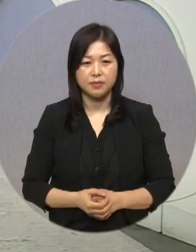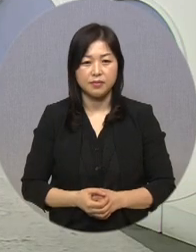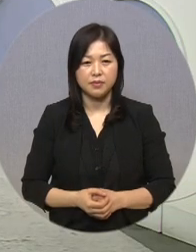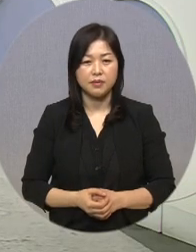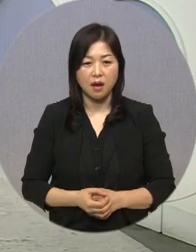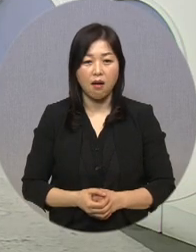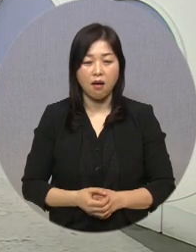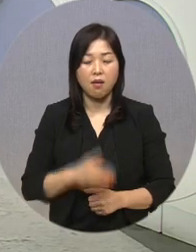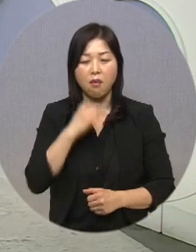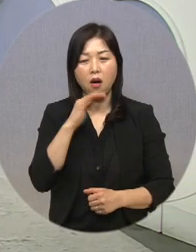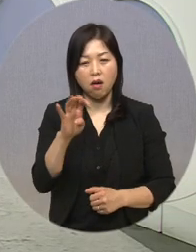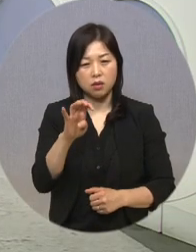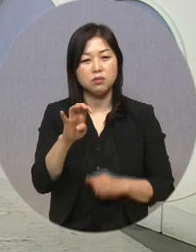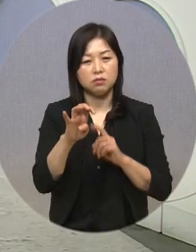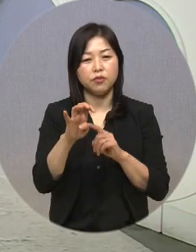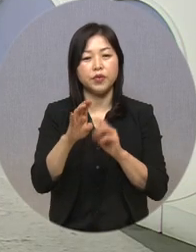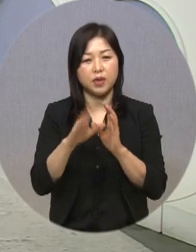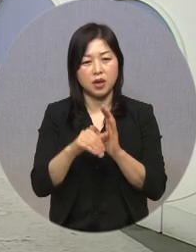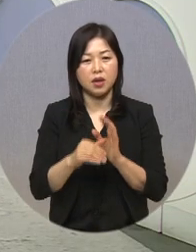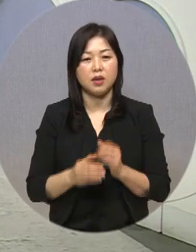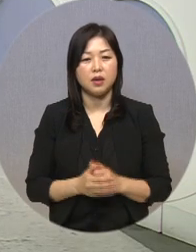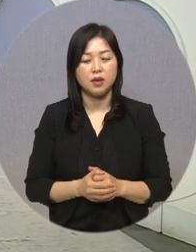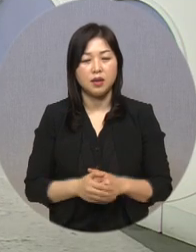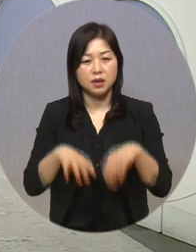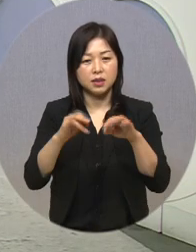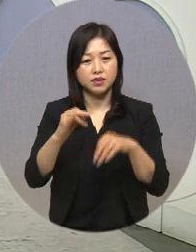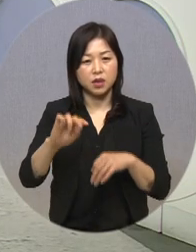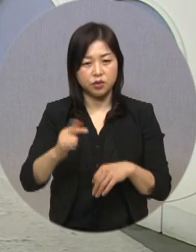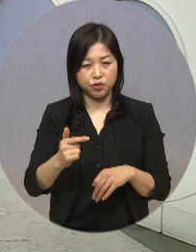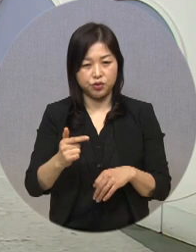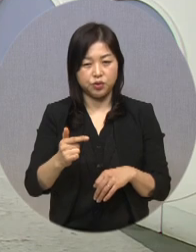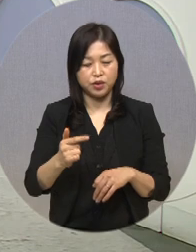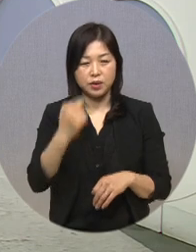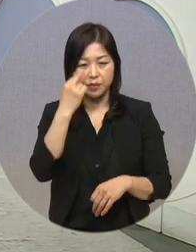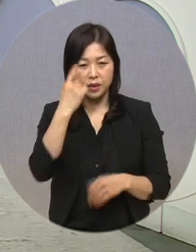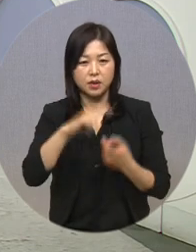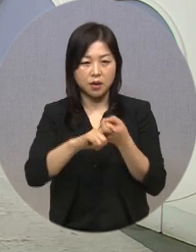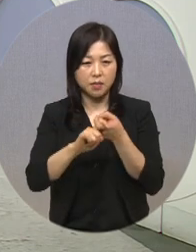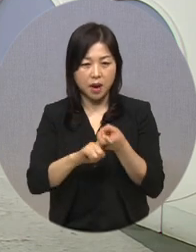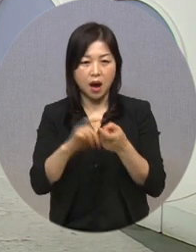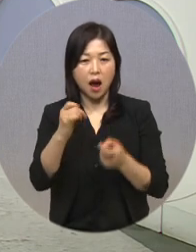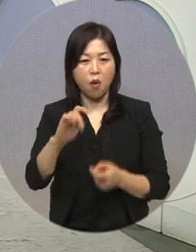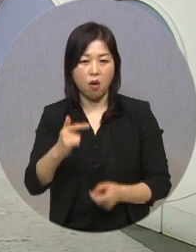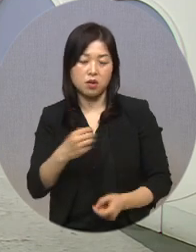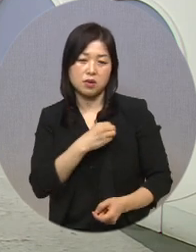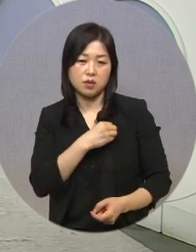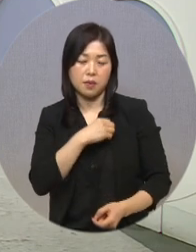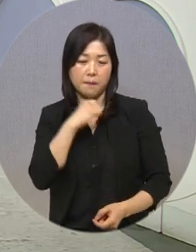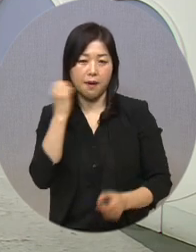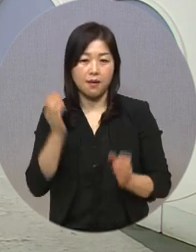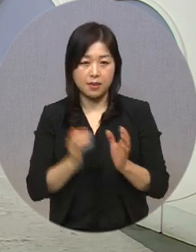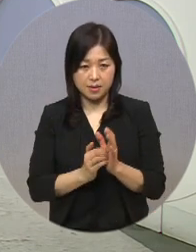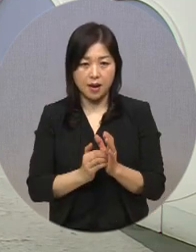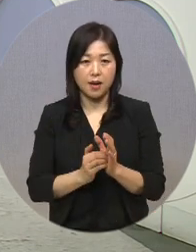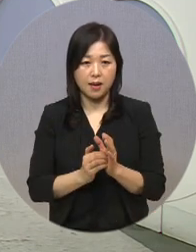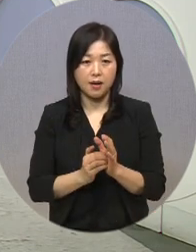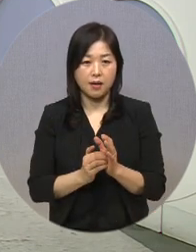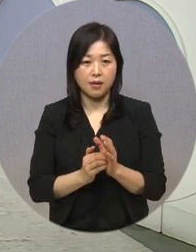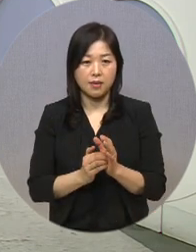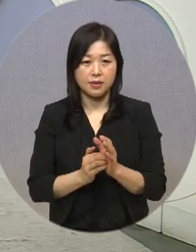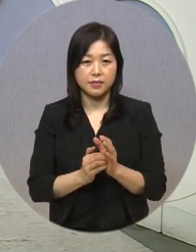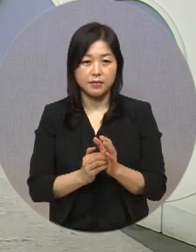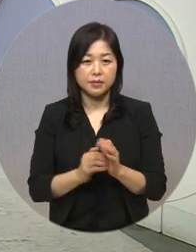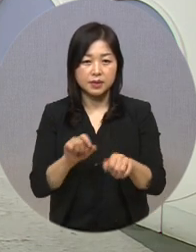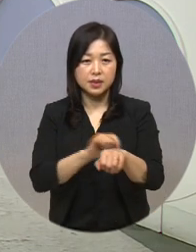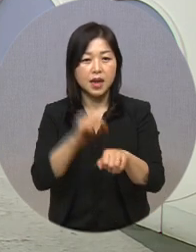그냥 안 됐어요. 근데 이제 그 당시에 김창준 미 연방 하원 의원이 당선이 됐다.